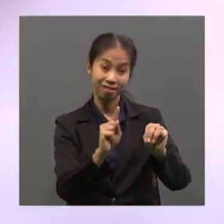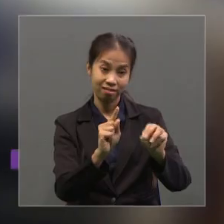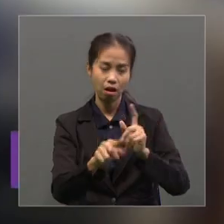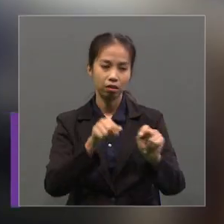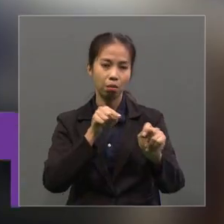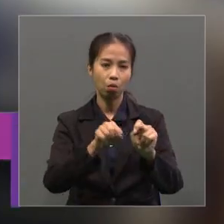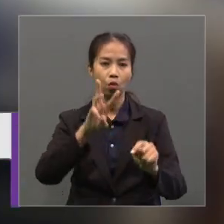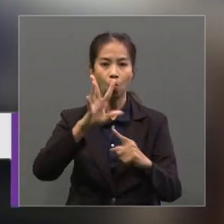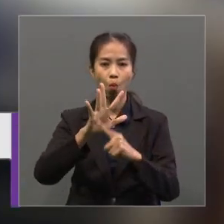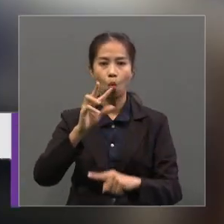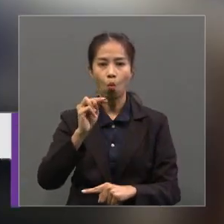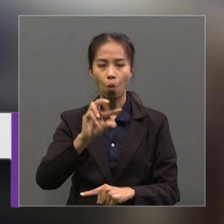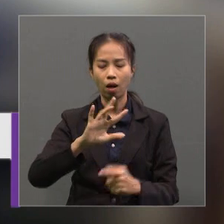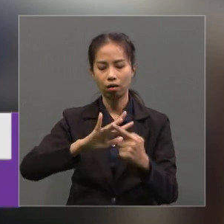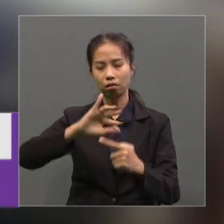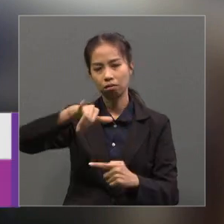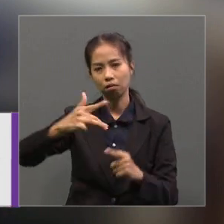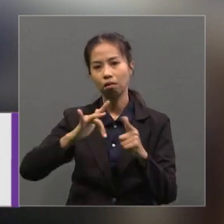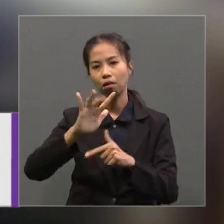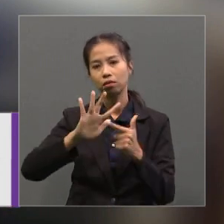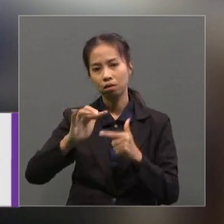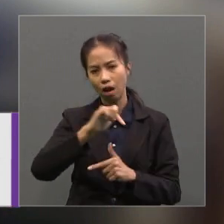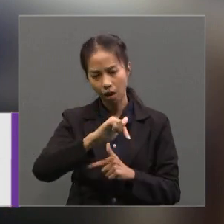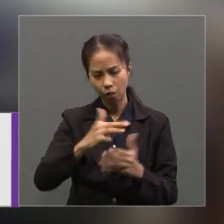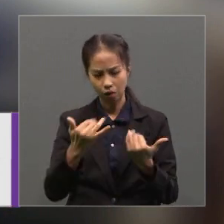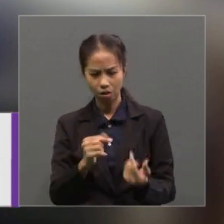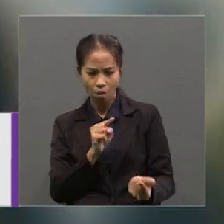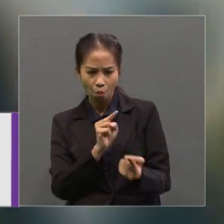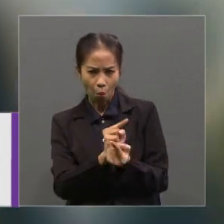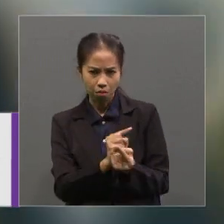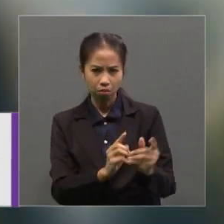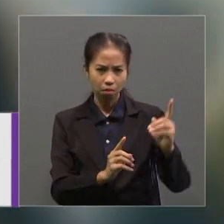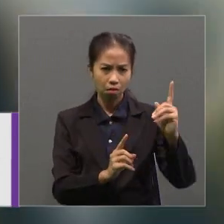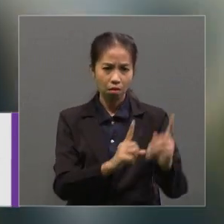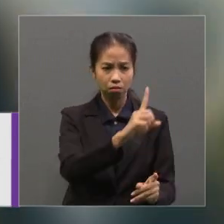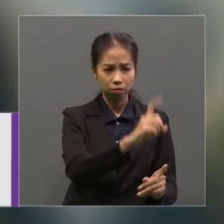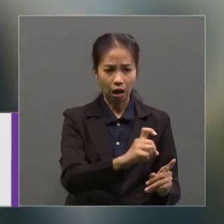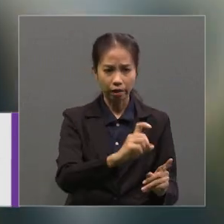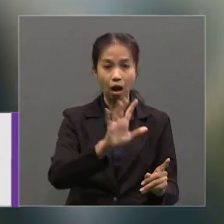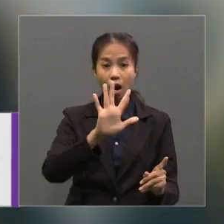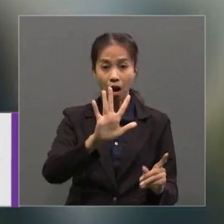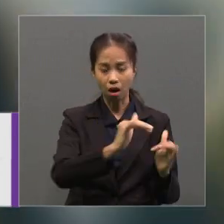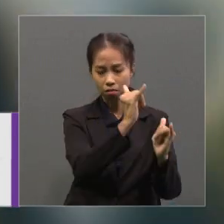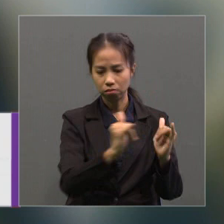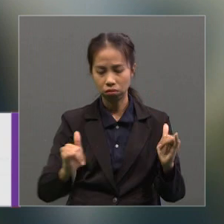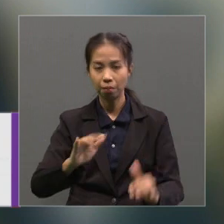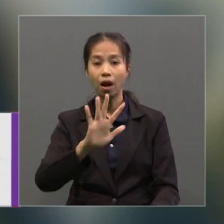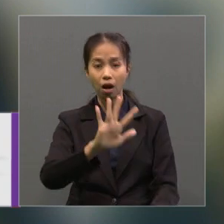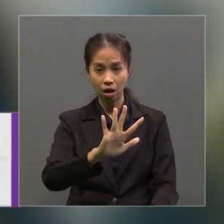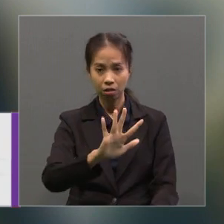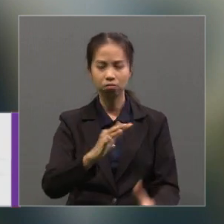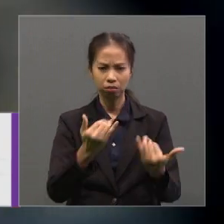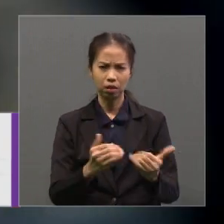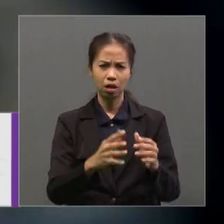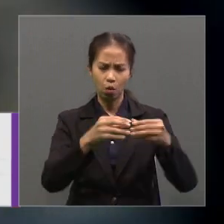เจ้าพบว่ามีการพบศพของผู้เสียชีวิตจำนวน 5ศพถูกทิ้งไว้ในไร่ริมห้วยนาคีรีห่าง